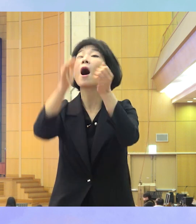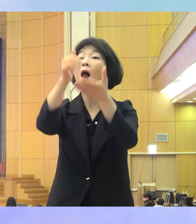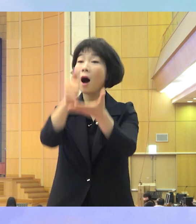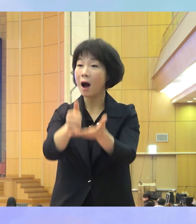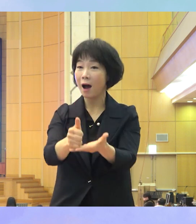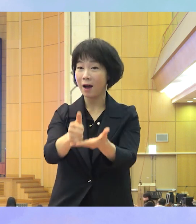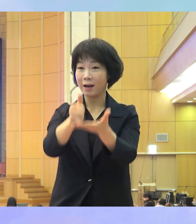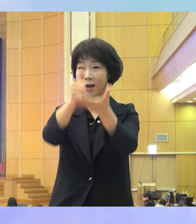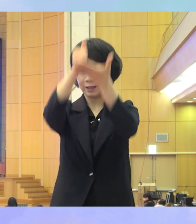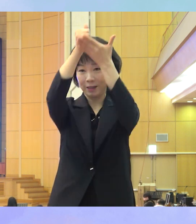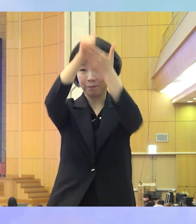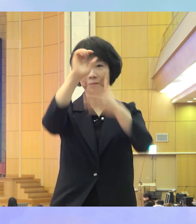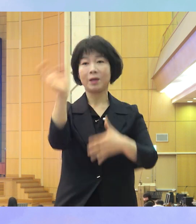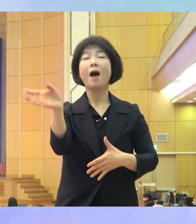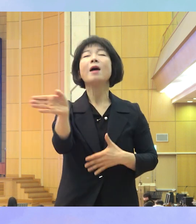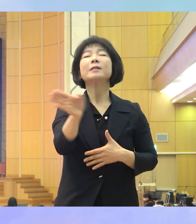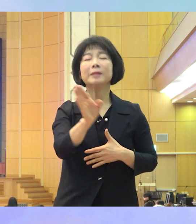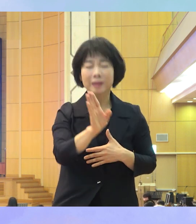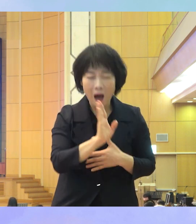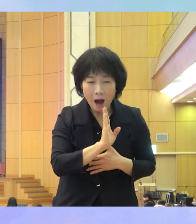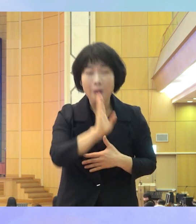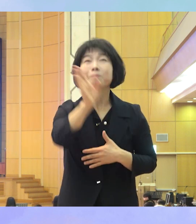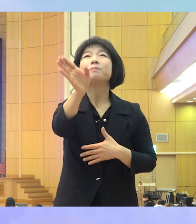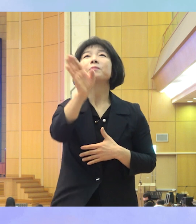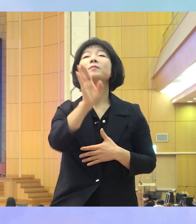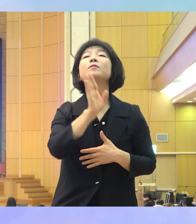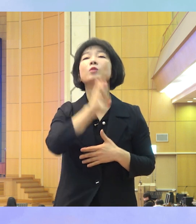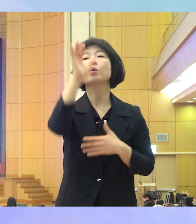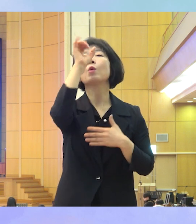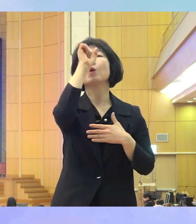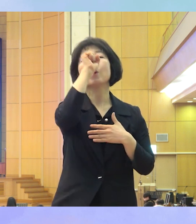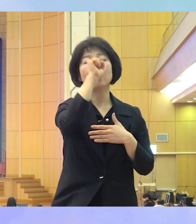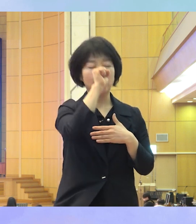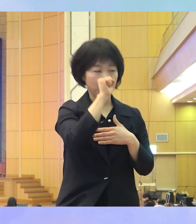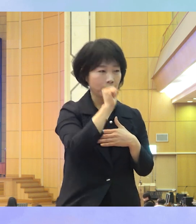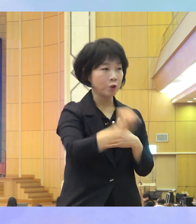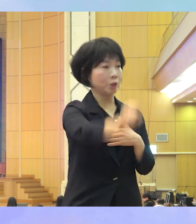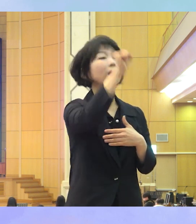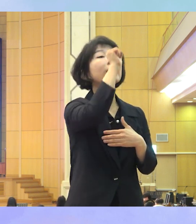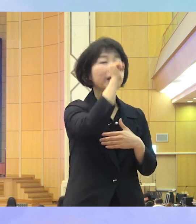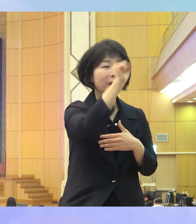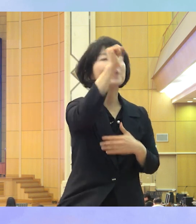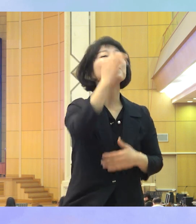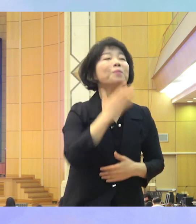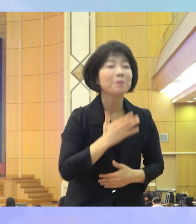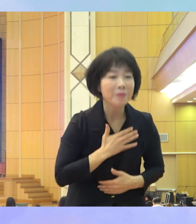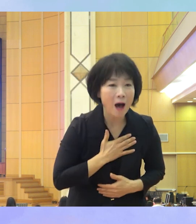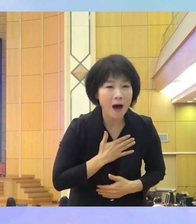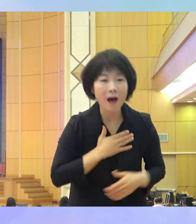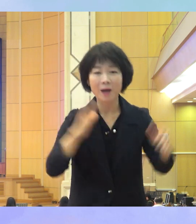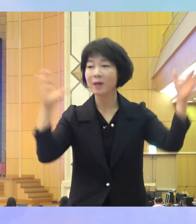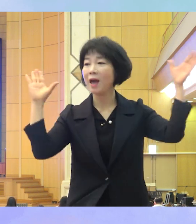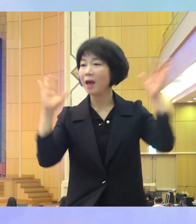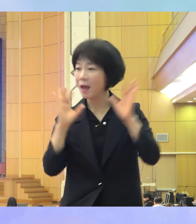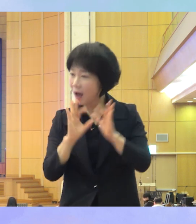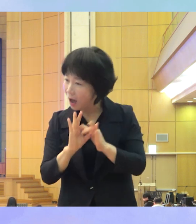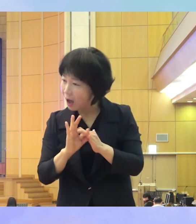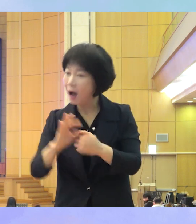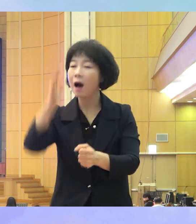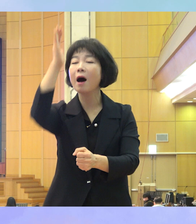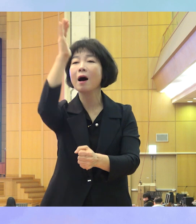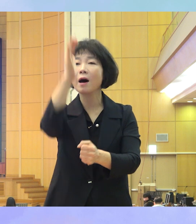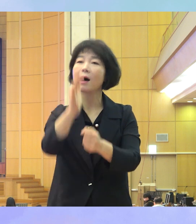좋으신 하나님, 참 좋으신